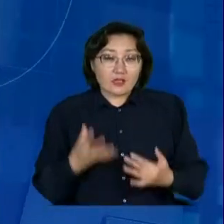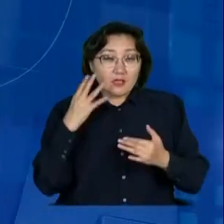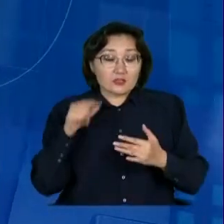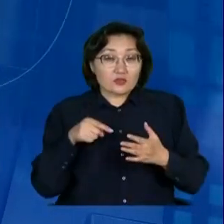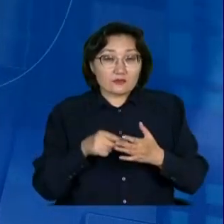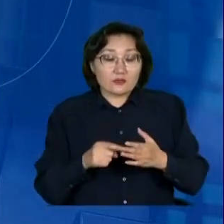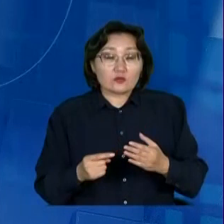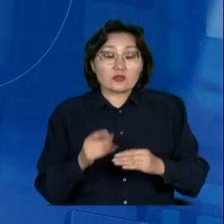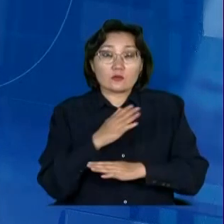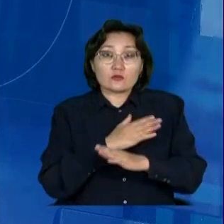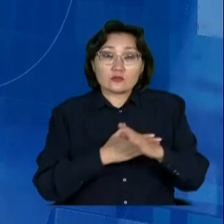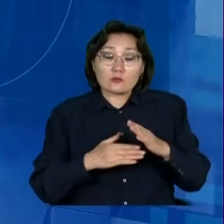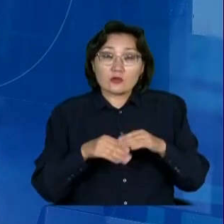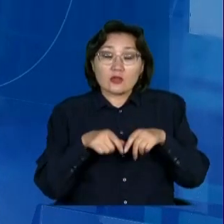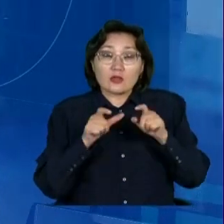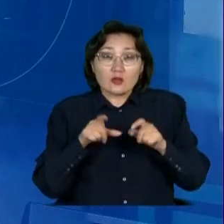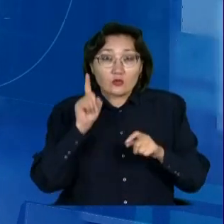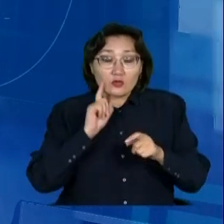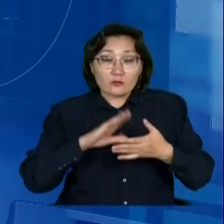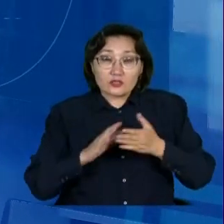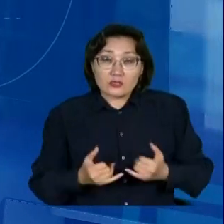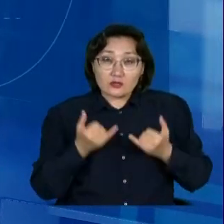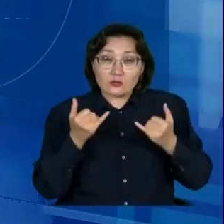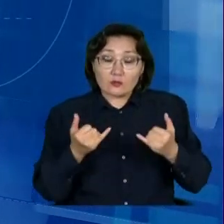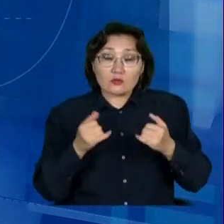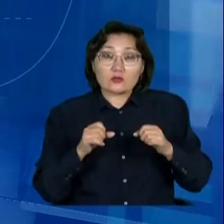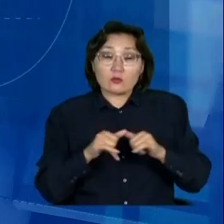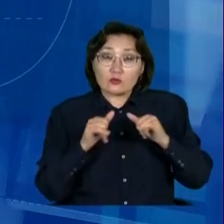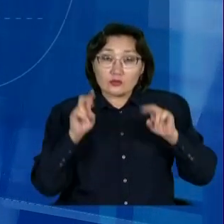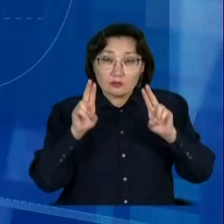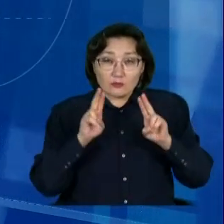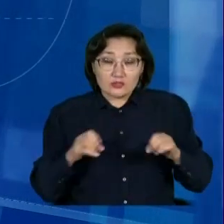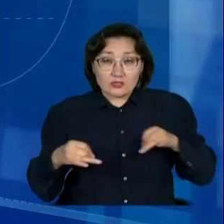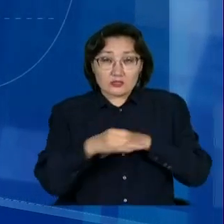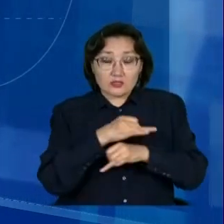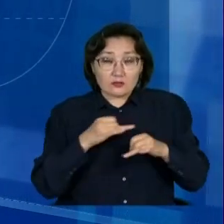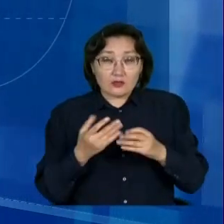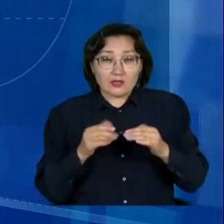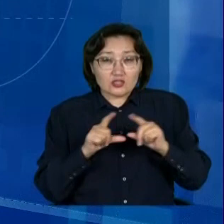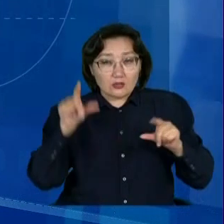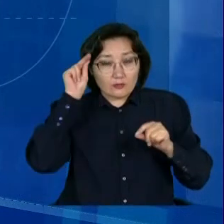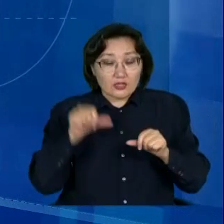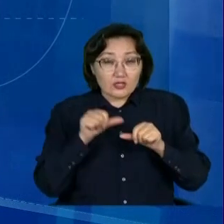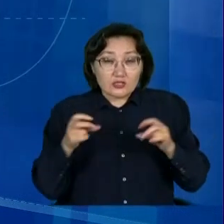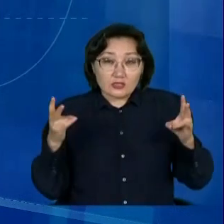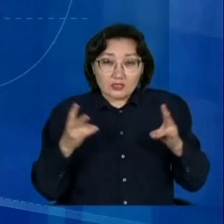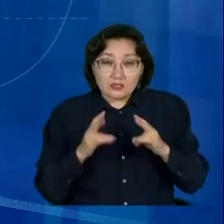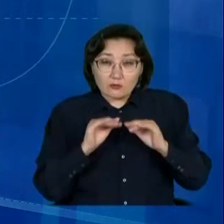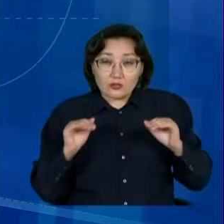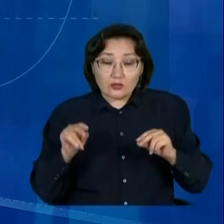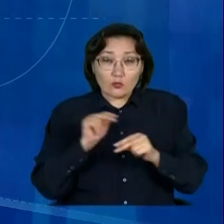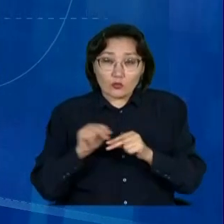Алматыда инклюзивті ортаны дамыту тұжырымдамасы талқыланды. Қалада қанша мектеп ерекше қажеттілігі бар балаларды біліммен